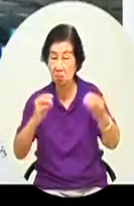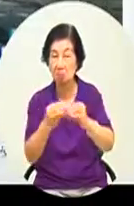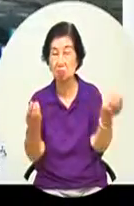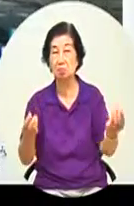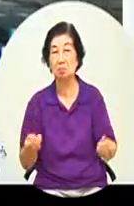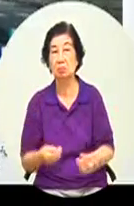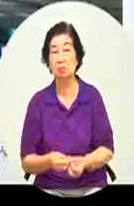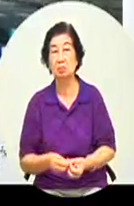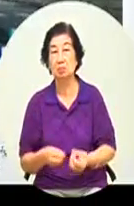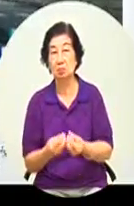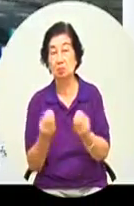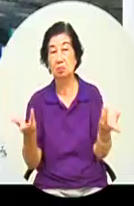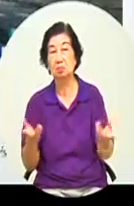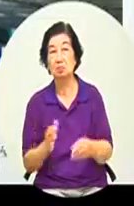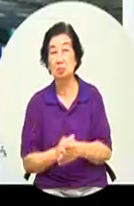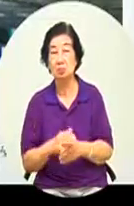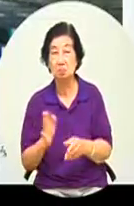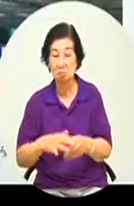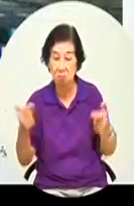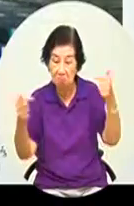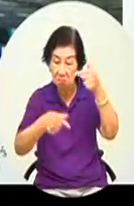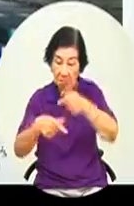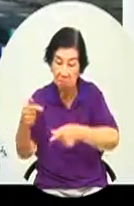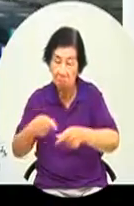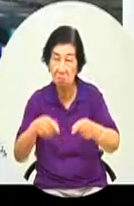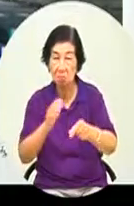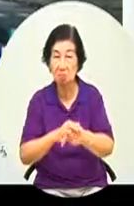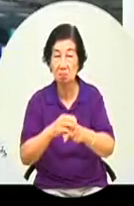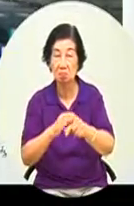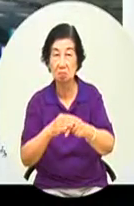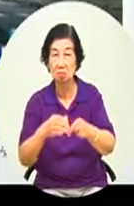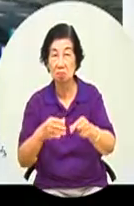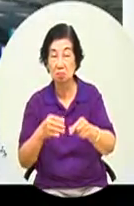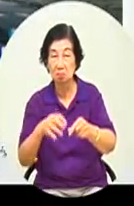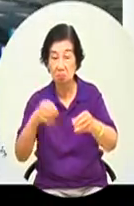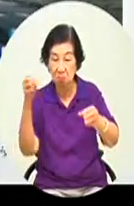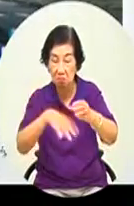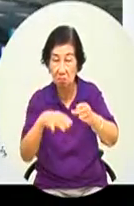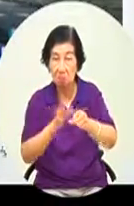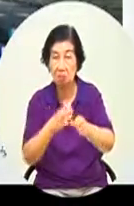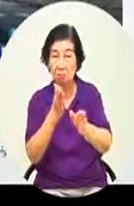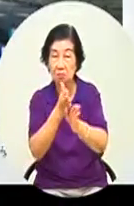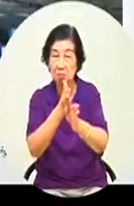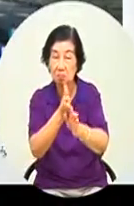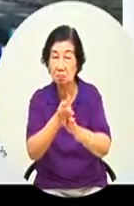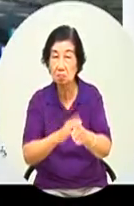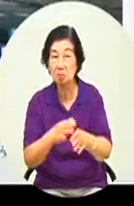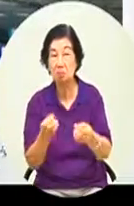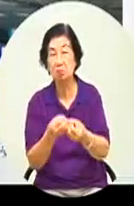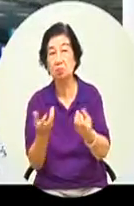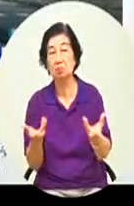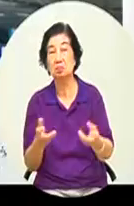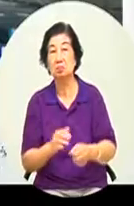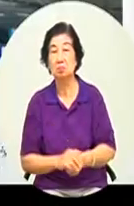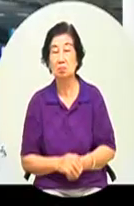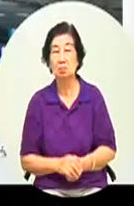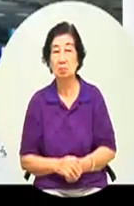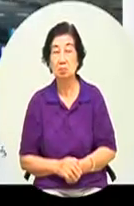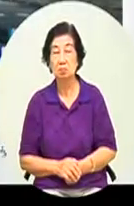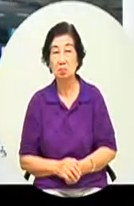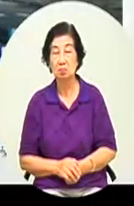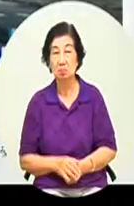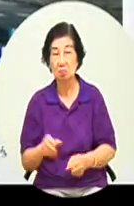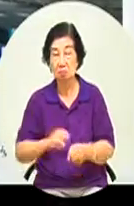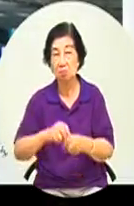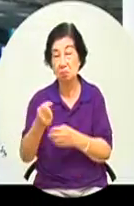生呢？哎，化学槽车这个不是开玩笑呢。所以在这里吼、哦、啊，本席要特别强调，要延